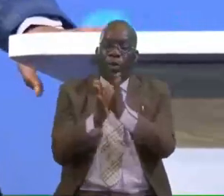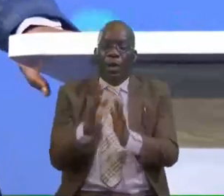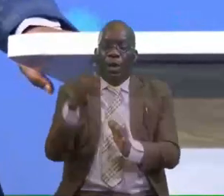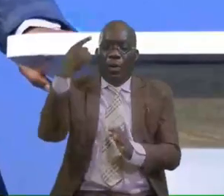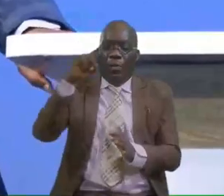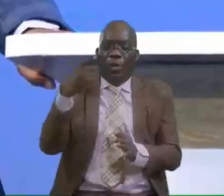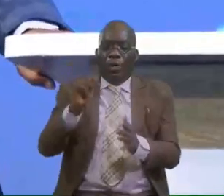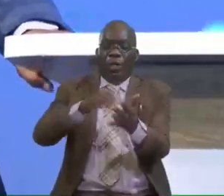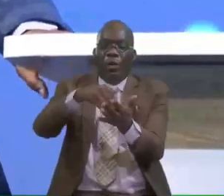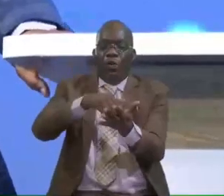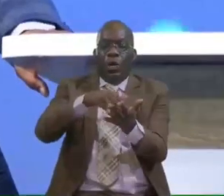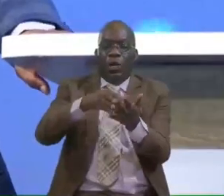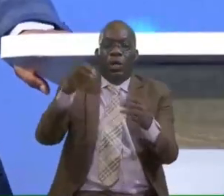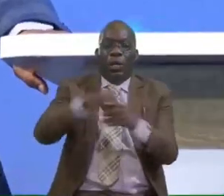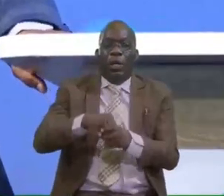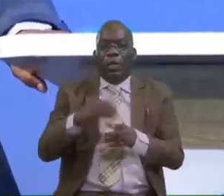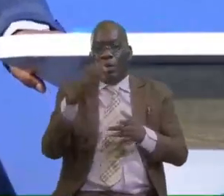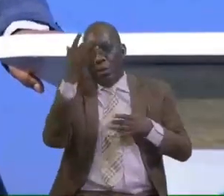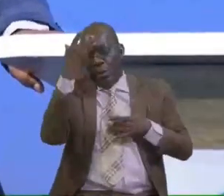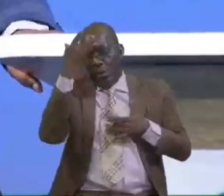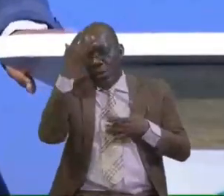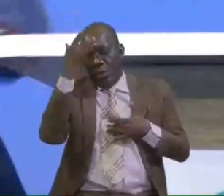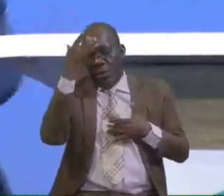les invalides dans l'infirmité.